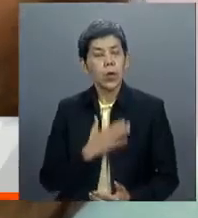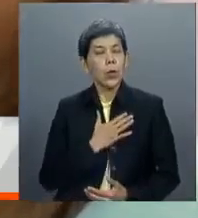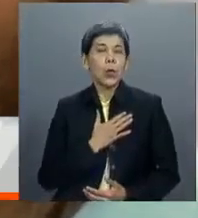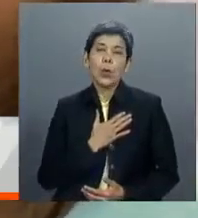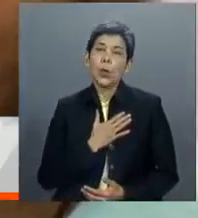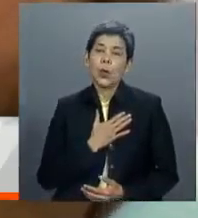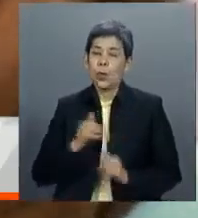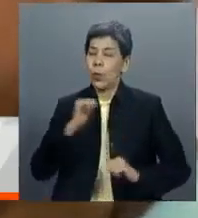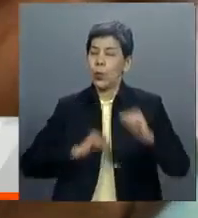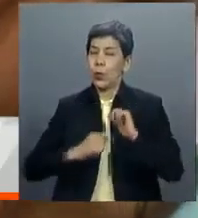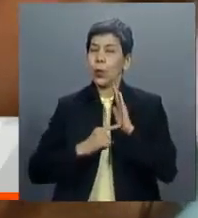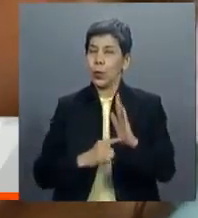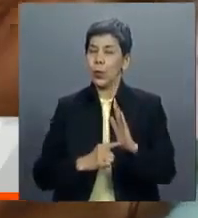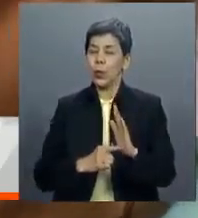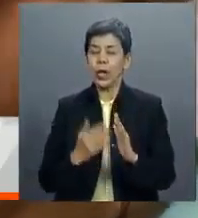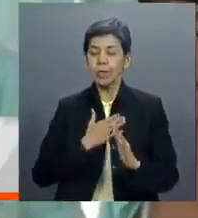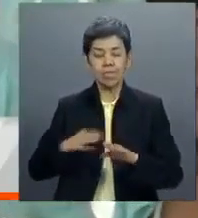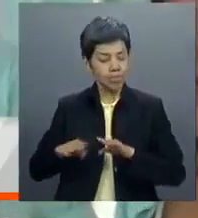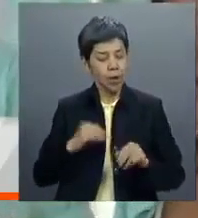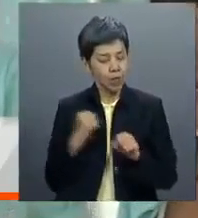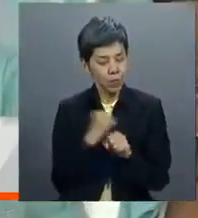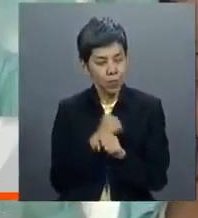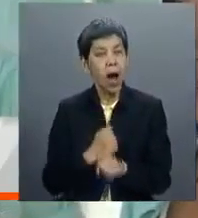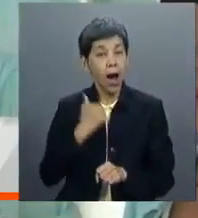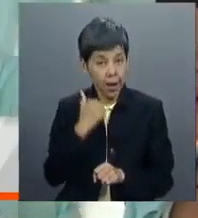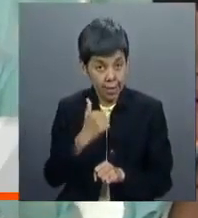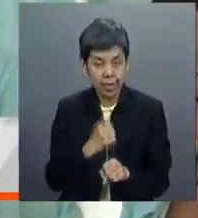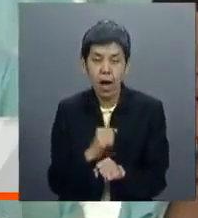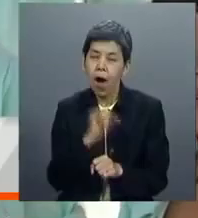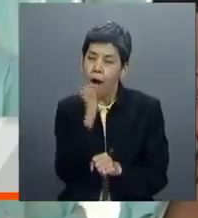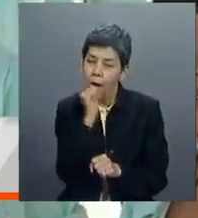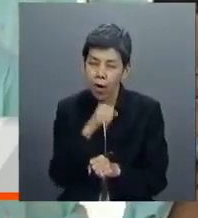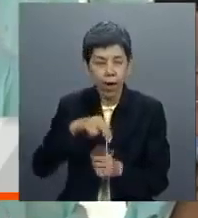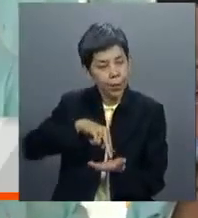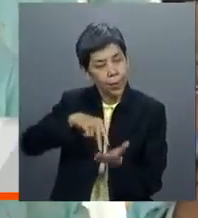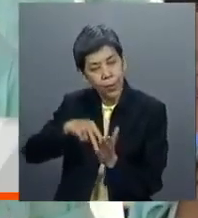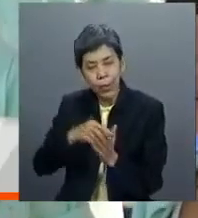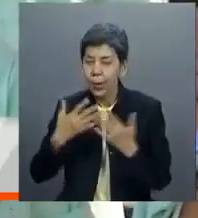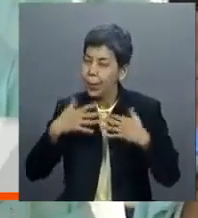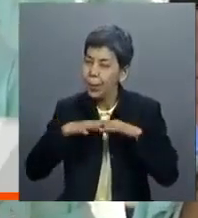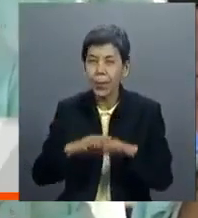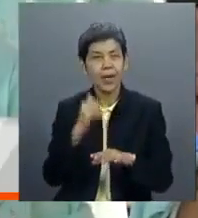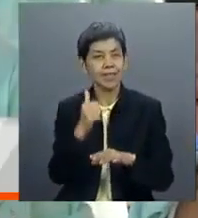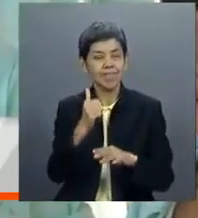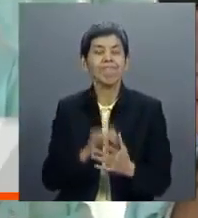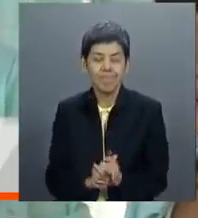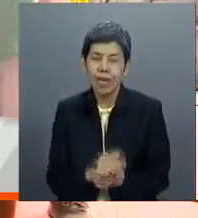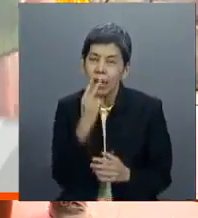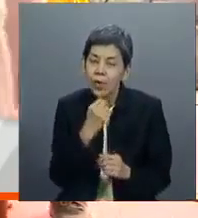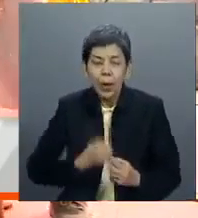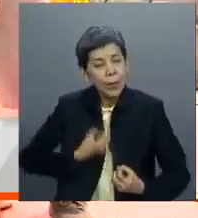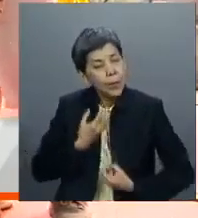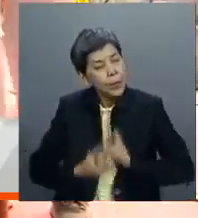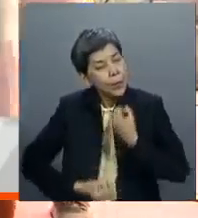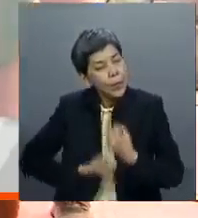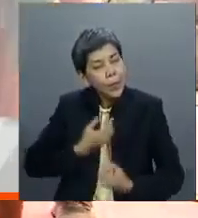กับการแสดงครั้งแรกแต่เพราะมั่นใจว่าฝึกซ้อมมาดีทั้งเสียงร้องและท่าทางจึงประสานเป็นจังหวะอย่างลงตัวถ่ายทอดเนื้อหาเ